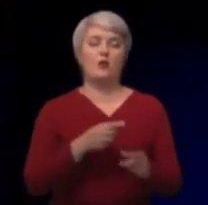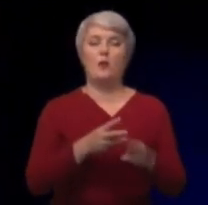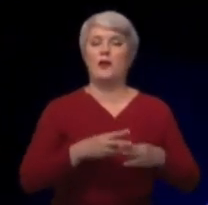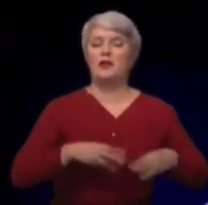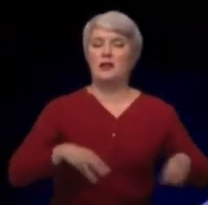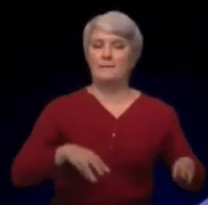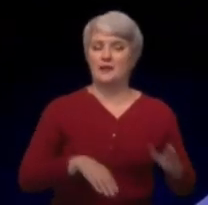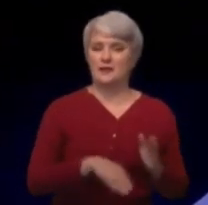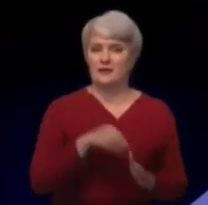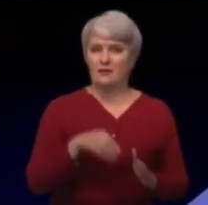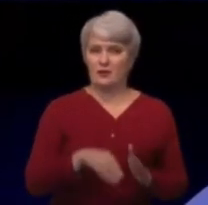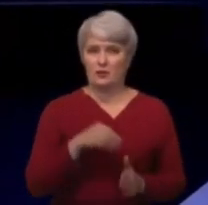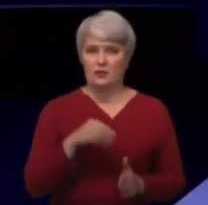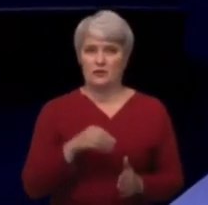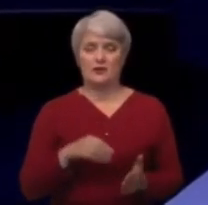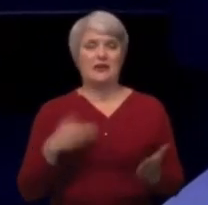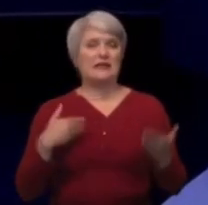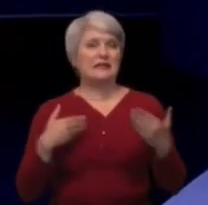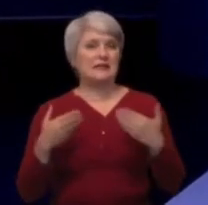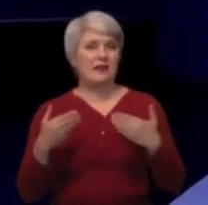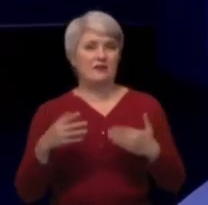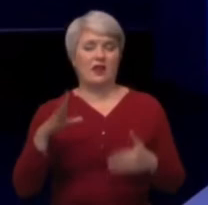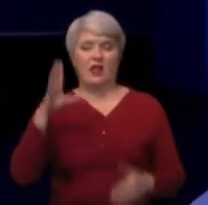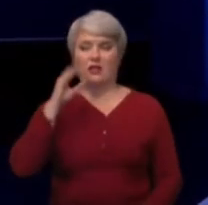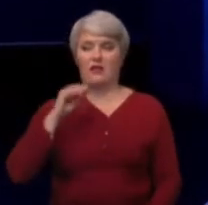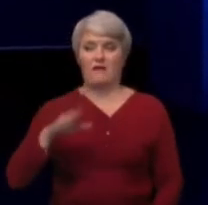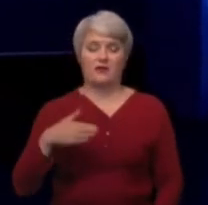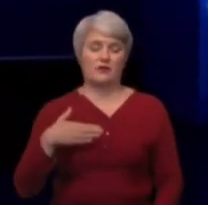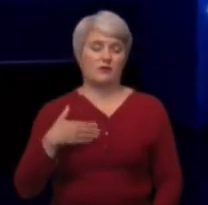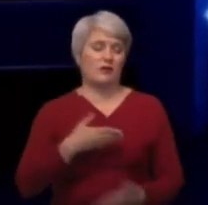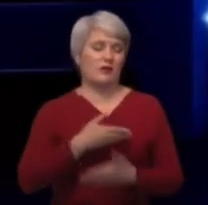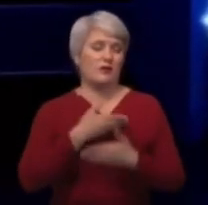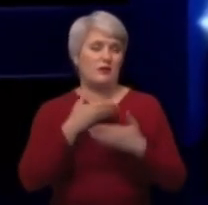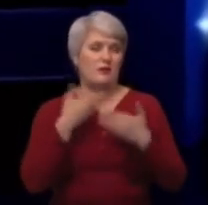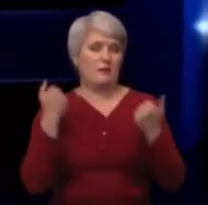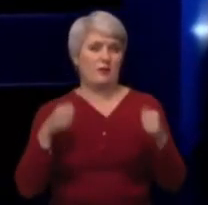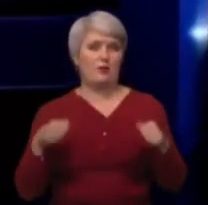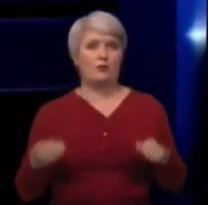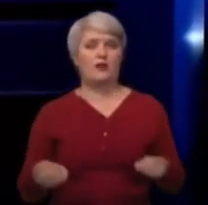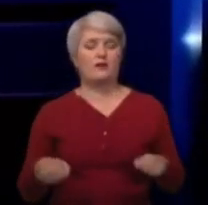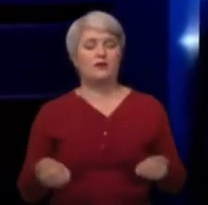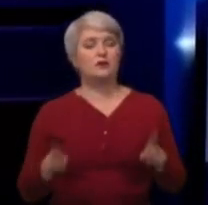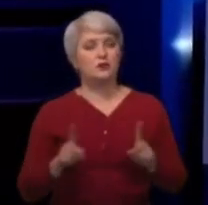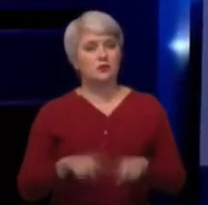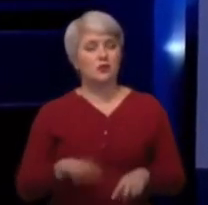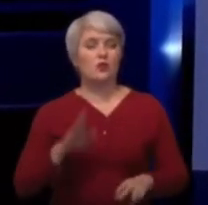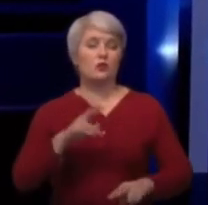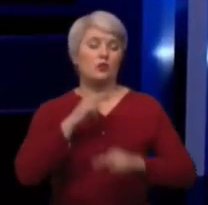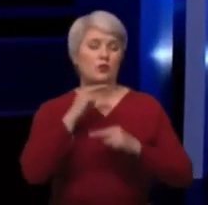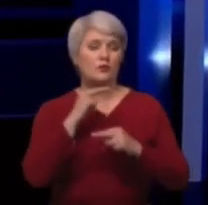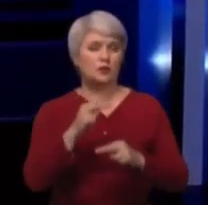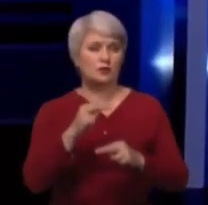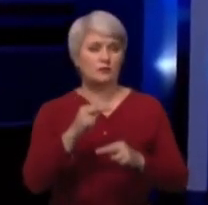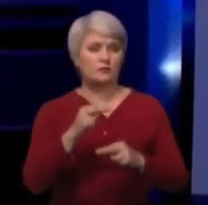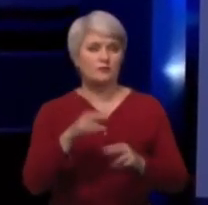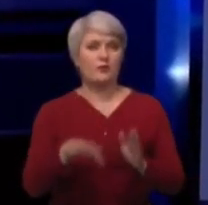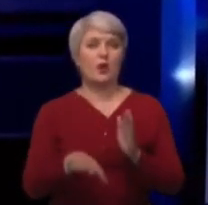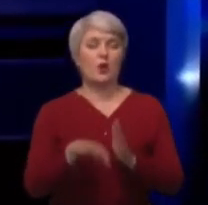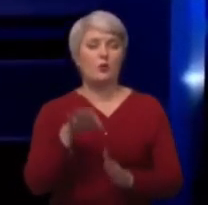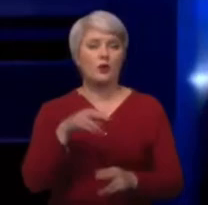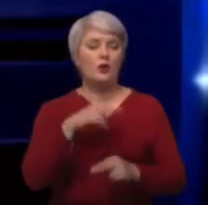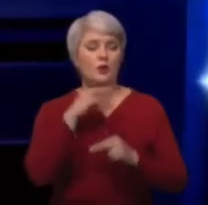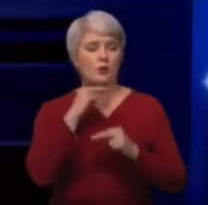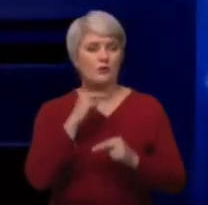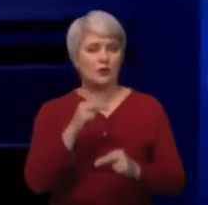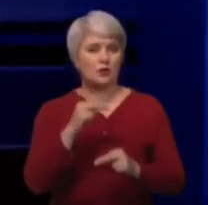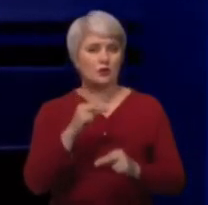вибори. І ставитись до них зневажливо, ну, ми не маємо жодного права. Тож будьте уважними. Обирайте